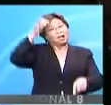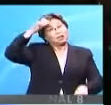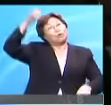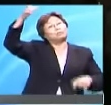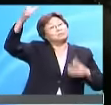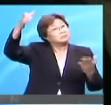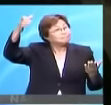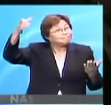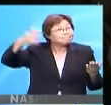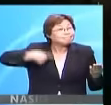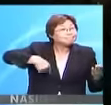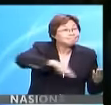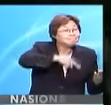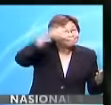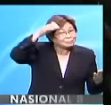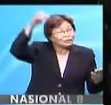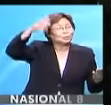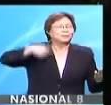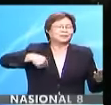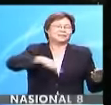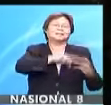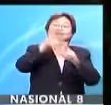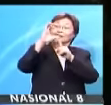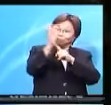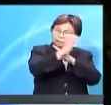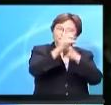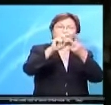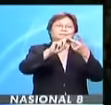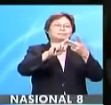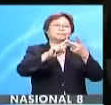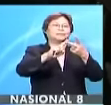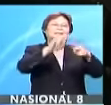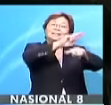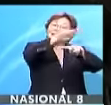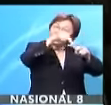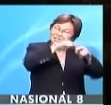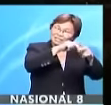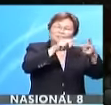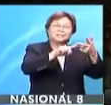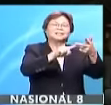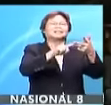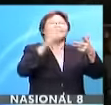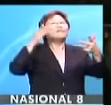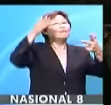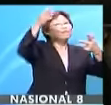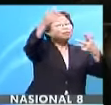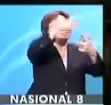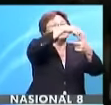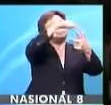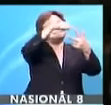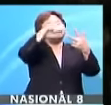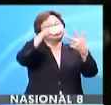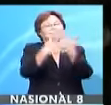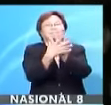ini, kita berkonsepkan culture, nature dan juga future. Yang ini kita